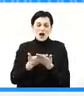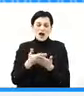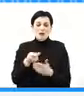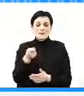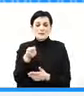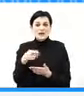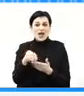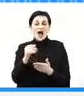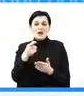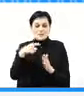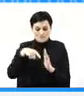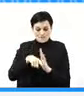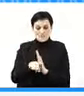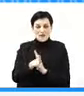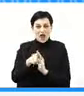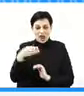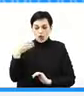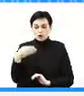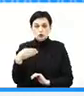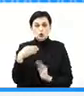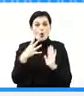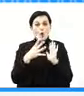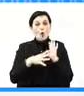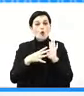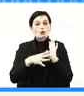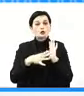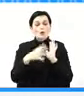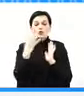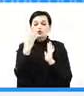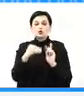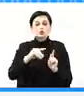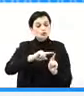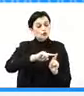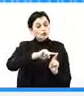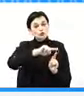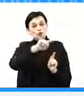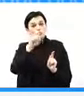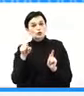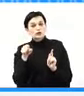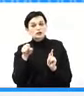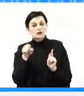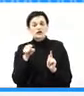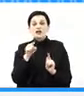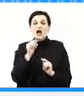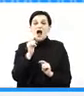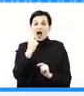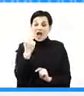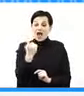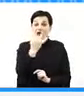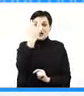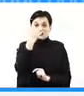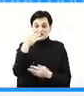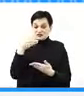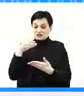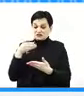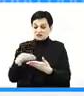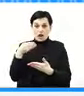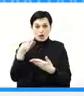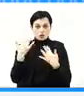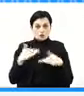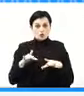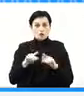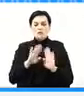მაგალითად მეტროში 90 წუთის განმავლობაში, მას ექნება ამ ერთხელ აღებული ბილეთით